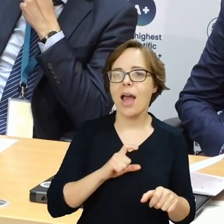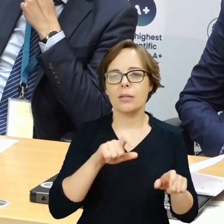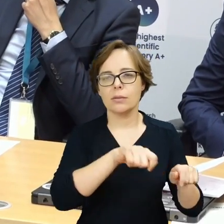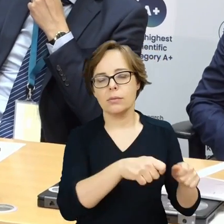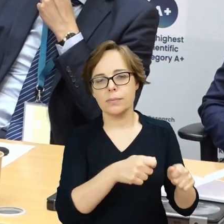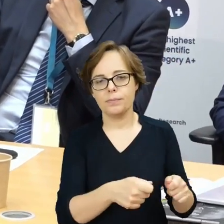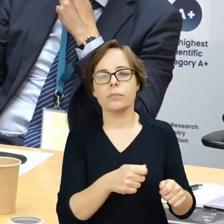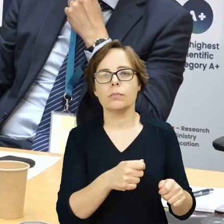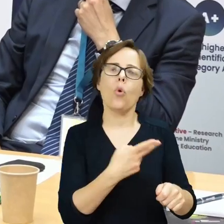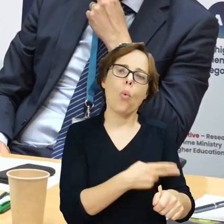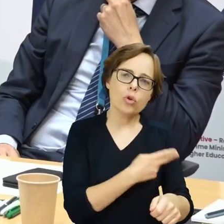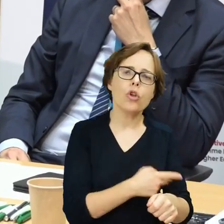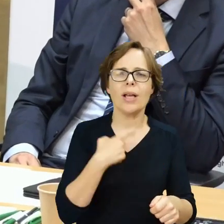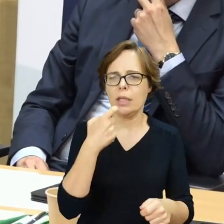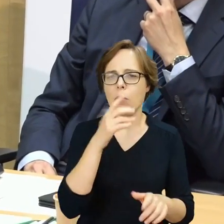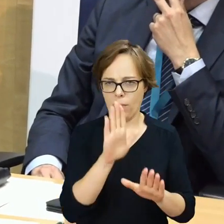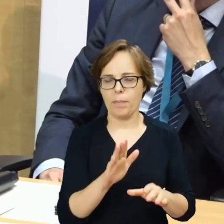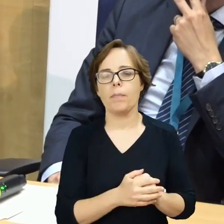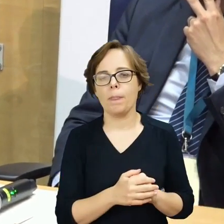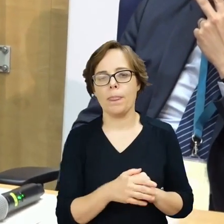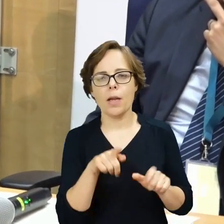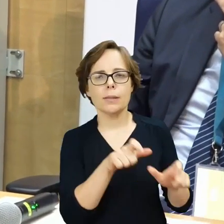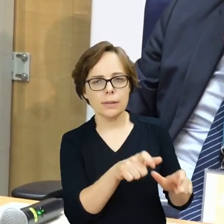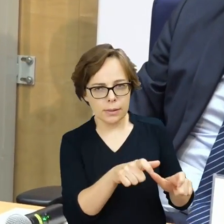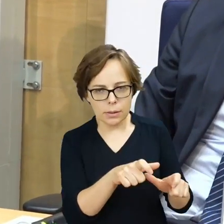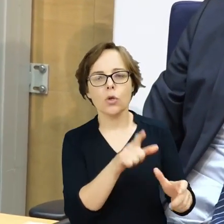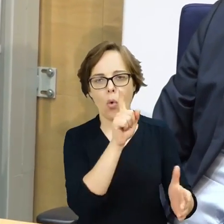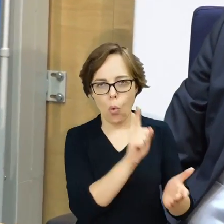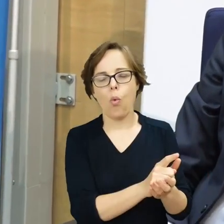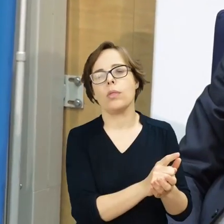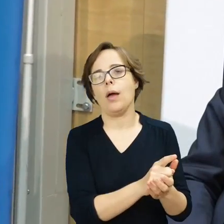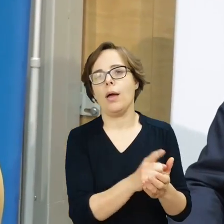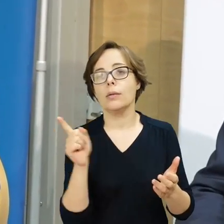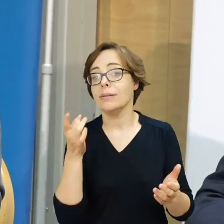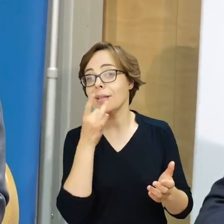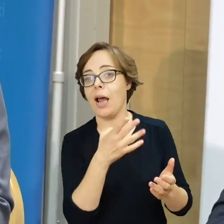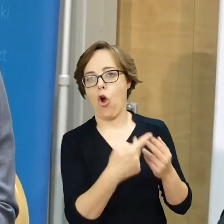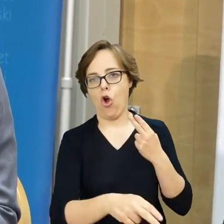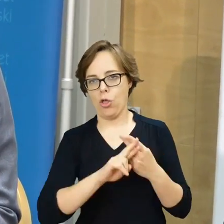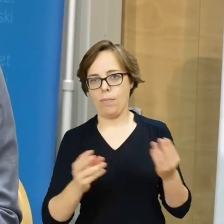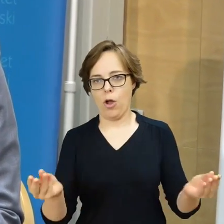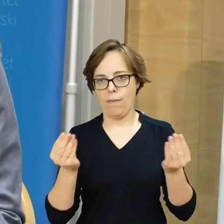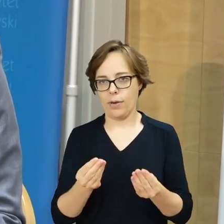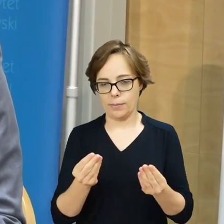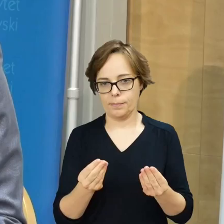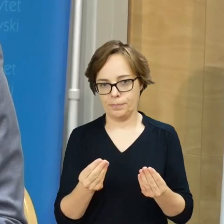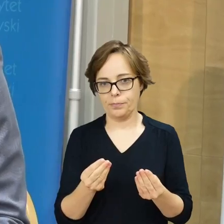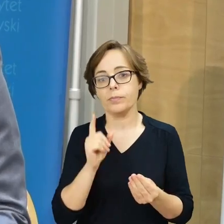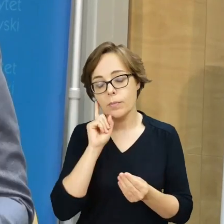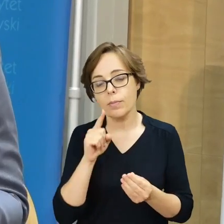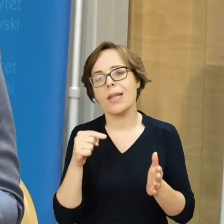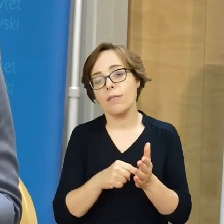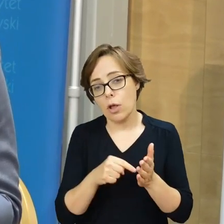cudzysłowie, bo to za chwilę o tym też powiem, przysyła odpowiedź na skargę. I w tej odpowiedzi często jest coś, co być może powinno się znaleźć wcześniej